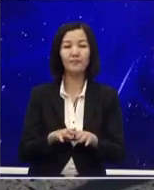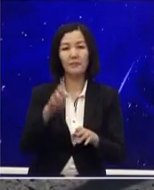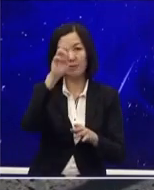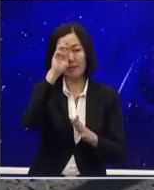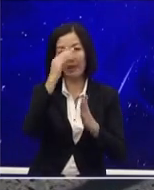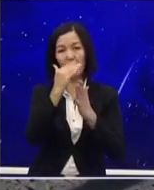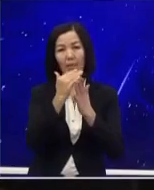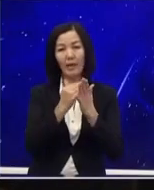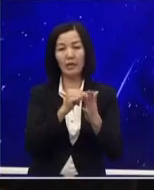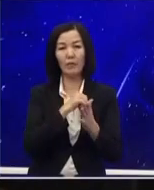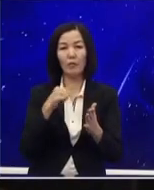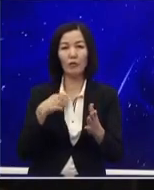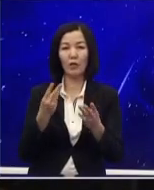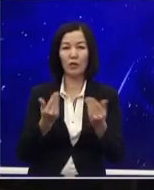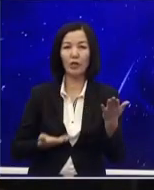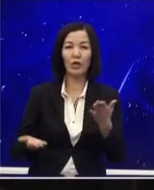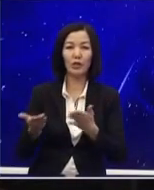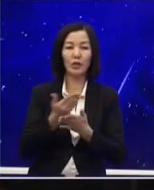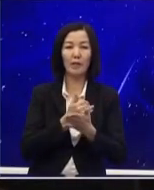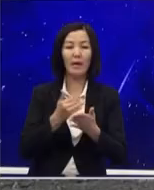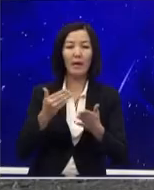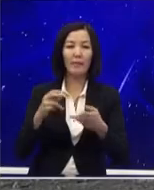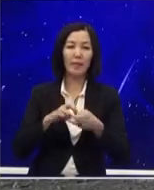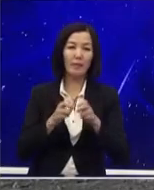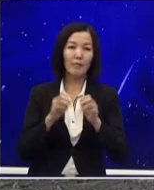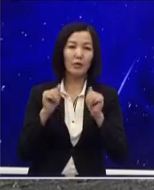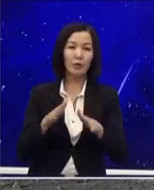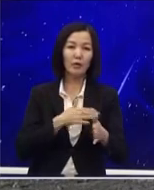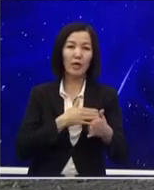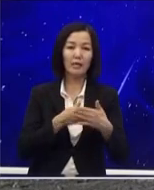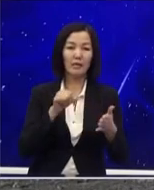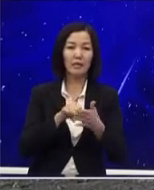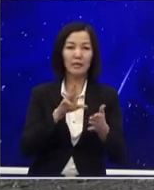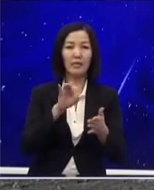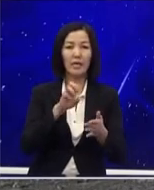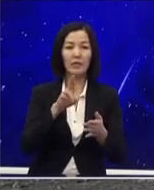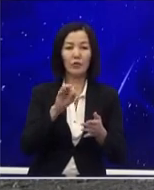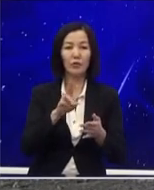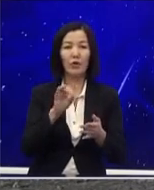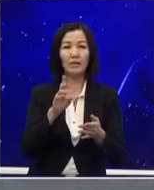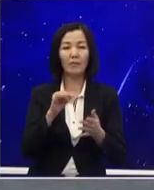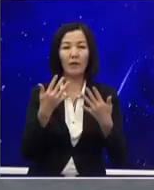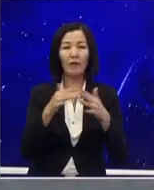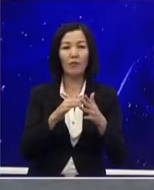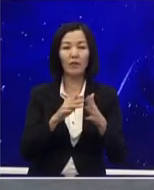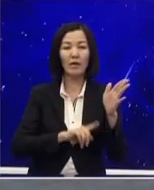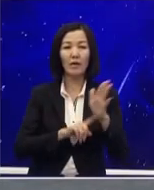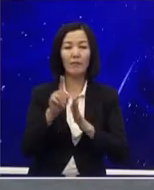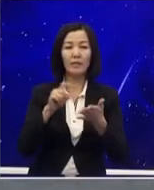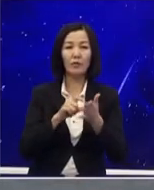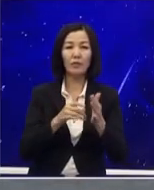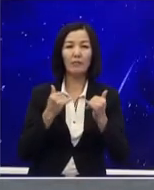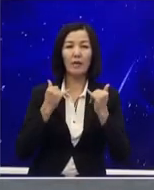бағдарламадан бөлек өз күштерімен әлеуметтік мәселені шешуге атсалысып жатыр. Мәселен, Тасқұдық және Қазыбаев ауылдарында бастауыш сыныптарға